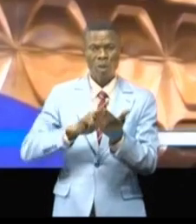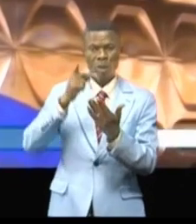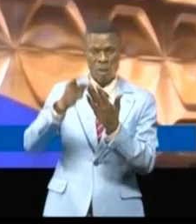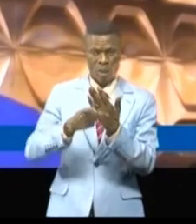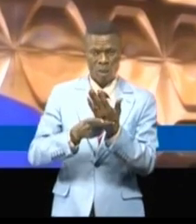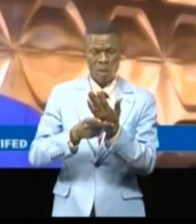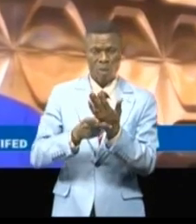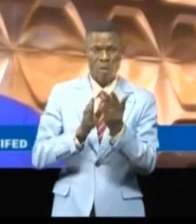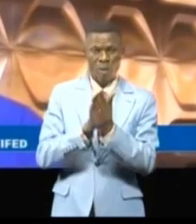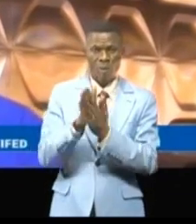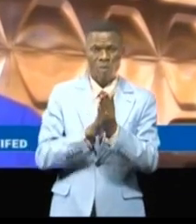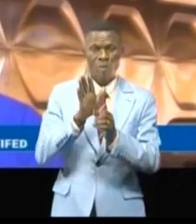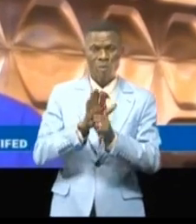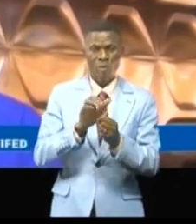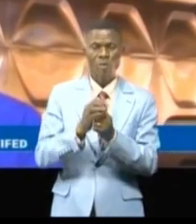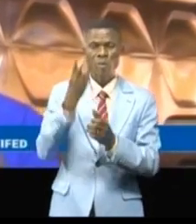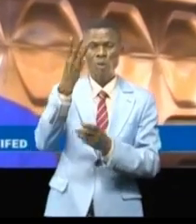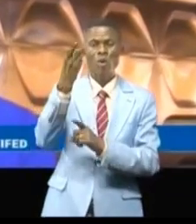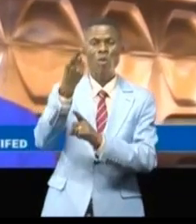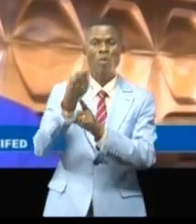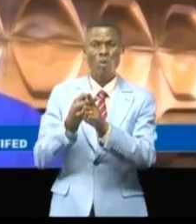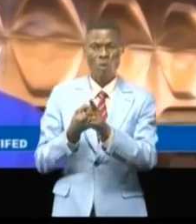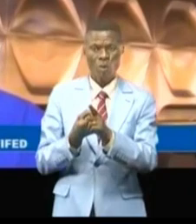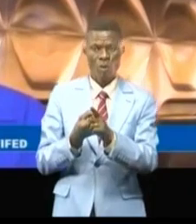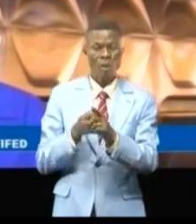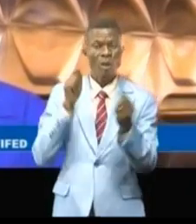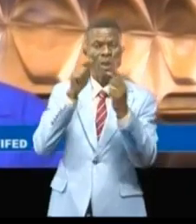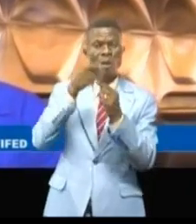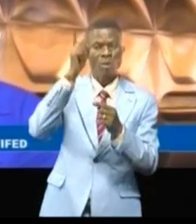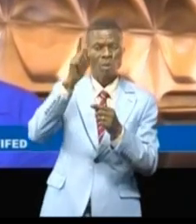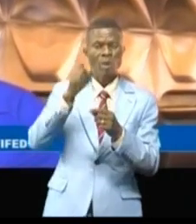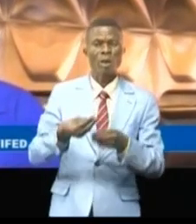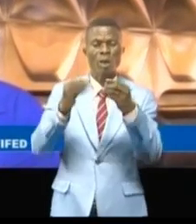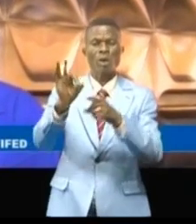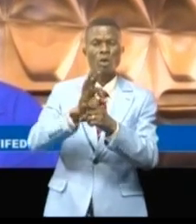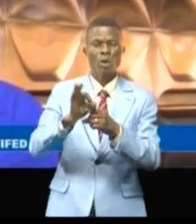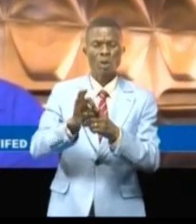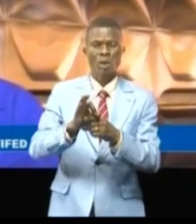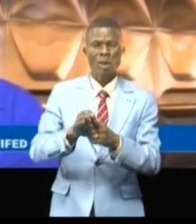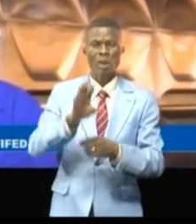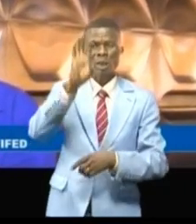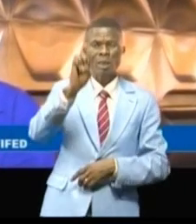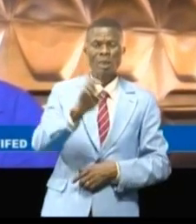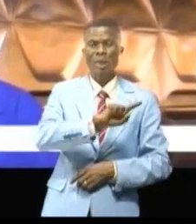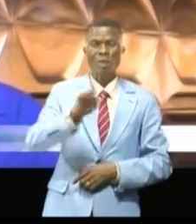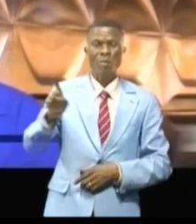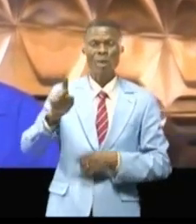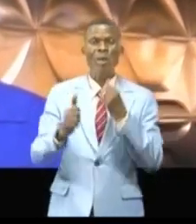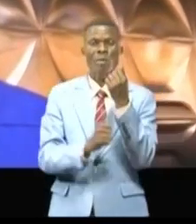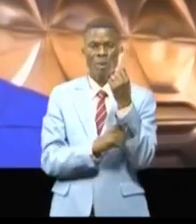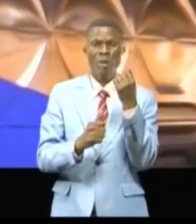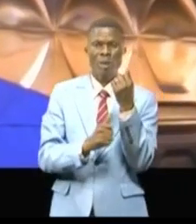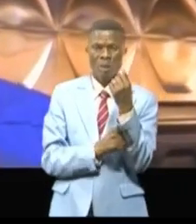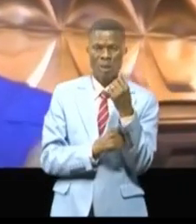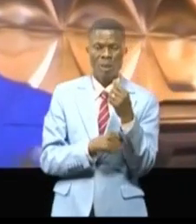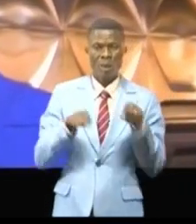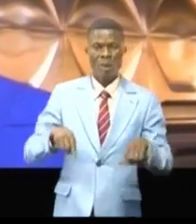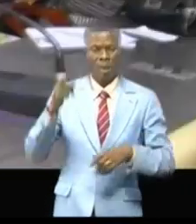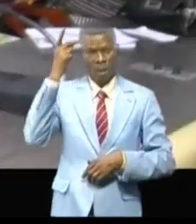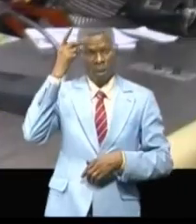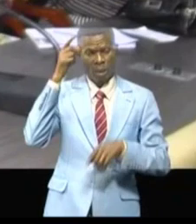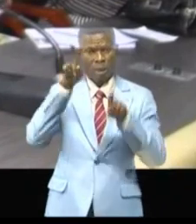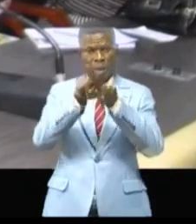sur 3 mois avec comme objectif de former 50 000 personnes à Kinshasa